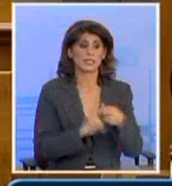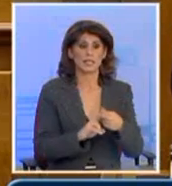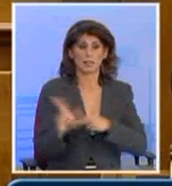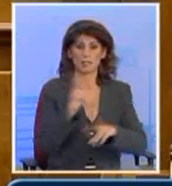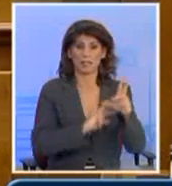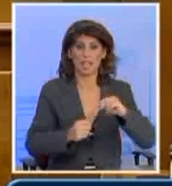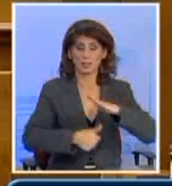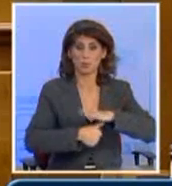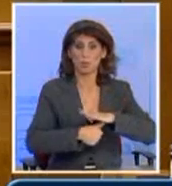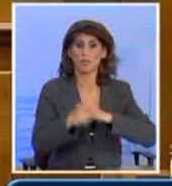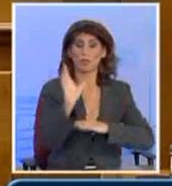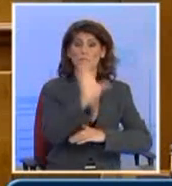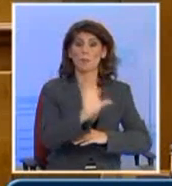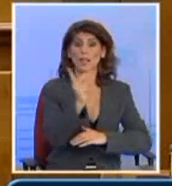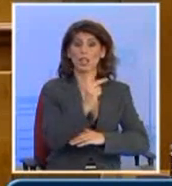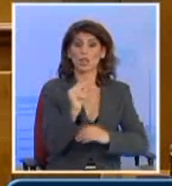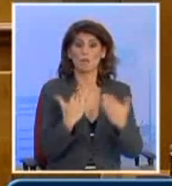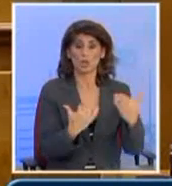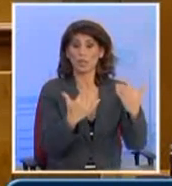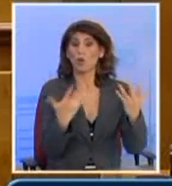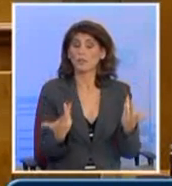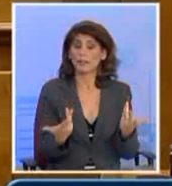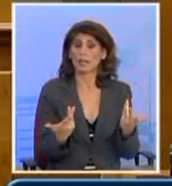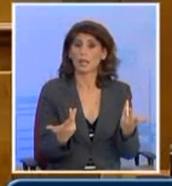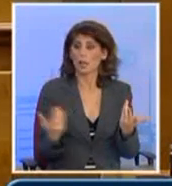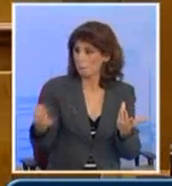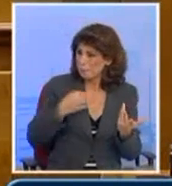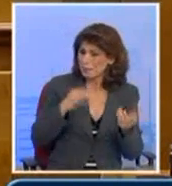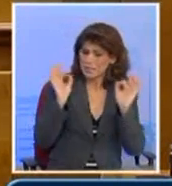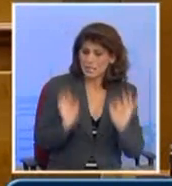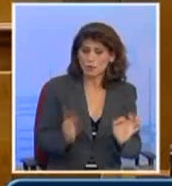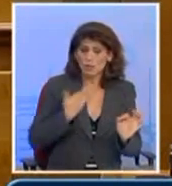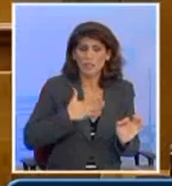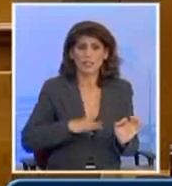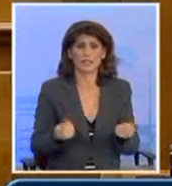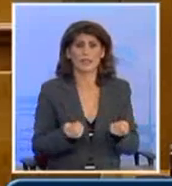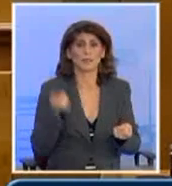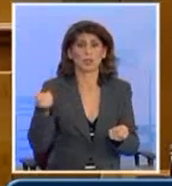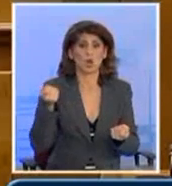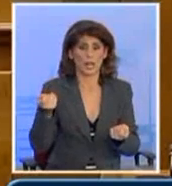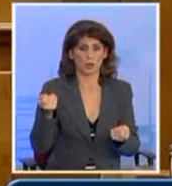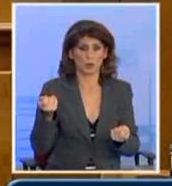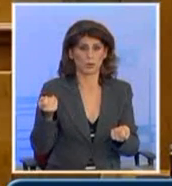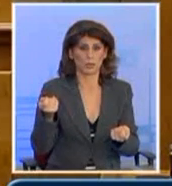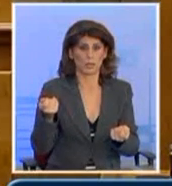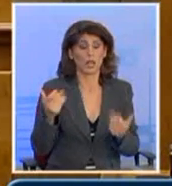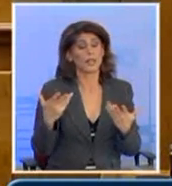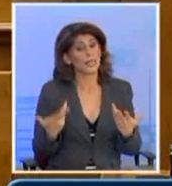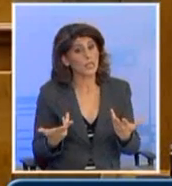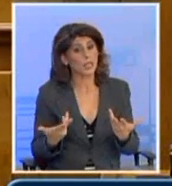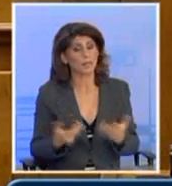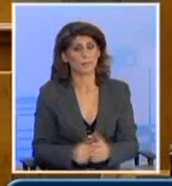διάσκεψη των Προέδρων του Ευρωπαϊκού Κοινοβουλίου ότι πείτε μας ακριβώς τι θέλετε να κάνετε με το χρέος,